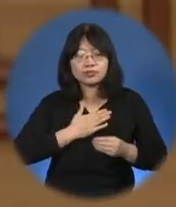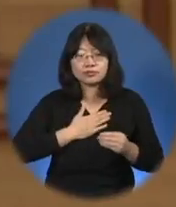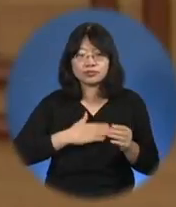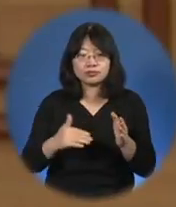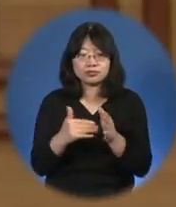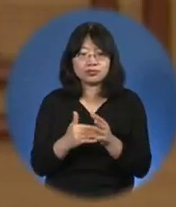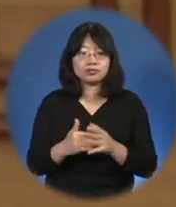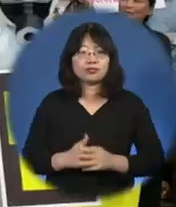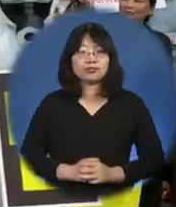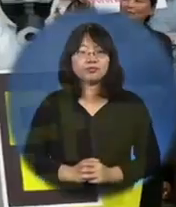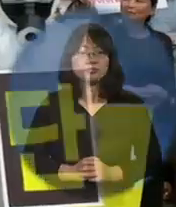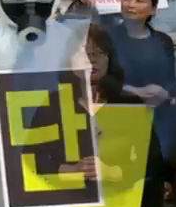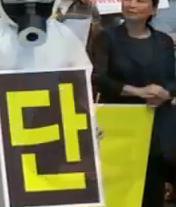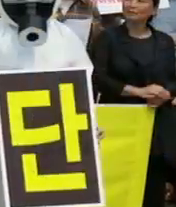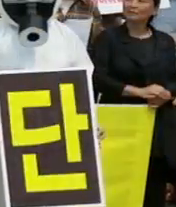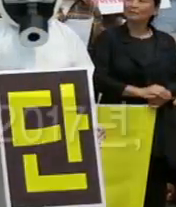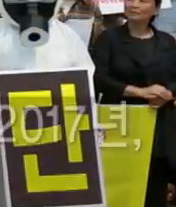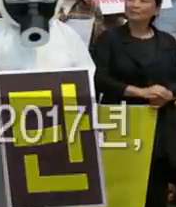있습니다.